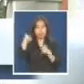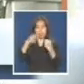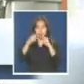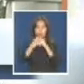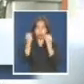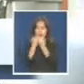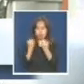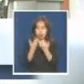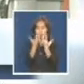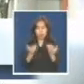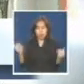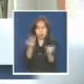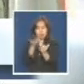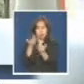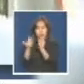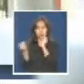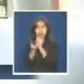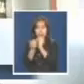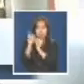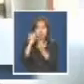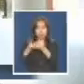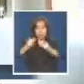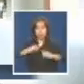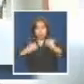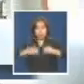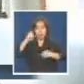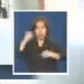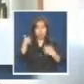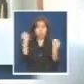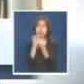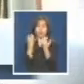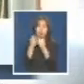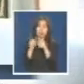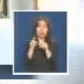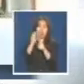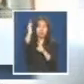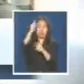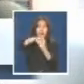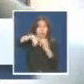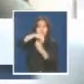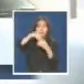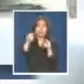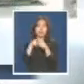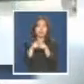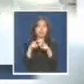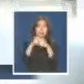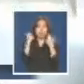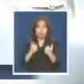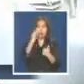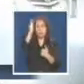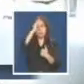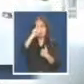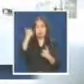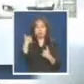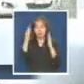ราคาสินค้าที่เพิ่มสูงขึ้นไปอย่างต่อเนื่องก็จะมีผลกระทบต่อเรื่องของเศรษฐกิจในภาพรวมเช่นเดียวกันเพราะว่าจะไปกระทบต่อความเชื่อมั่น